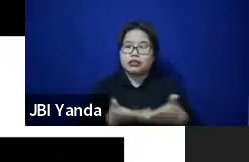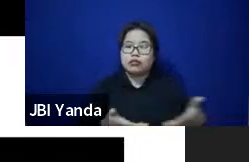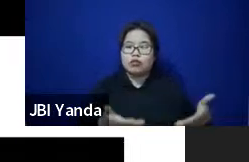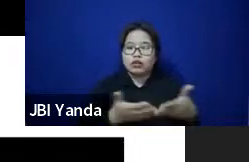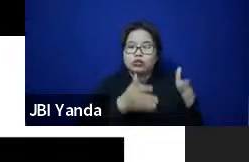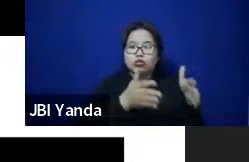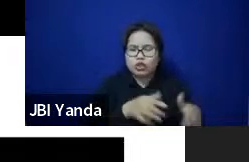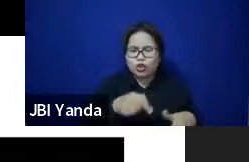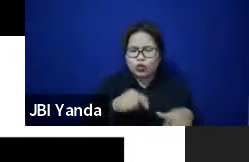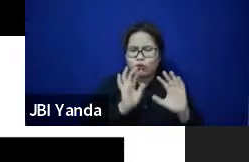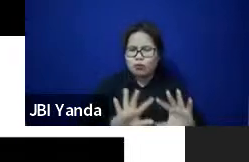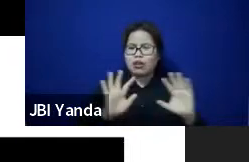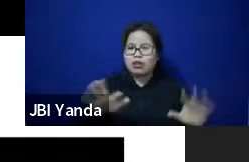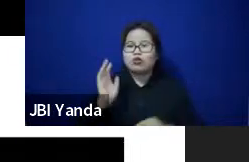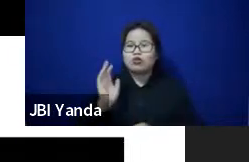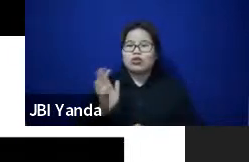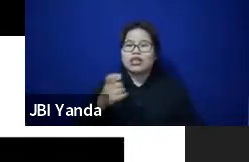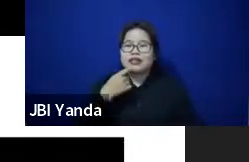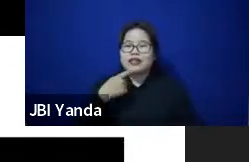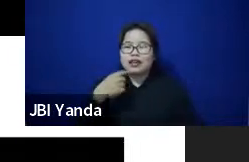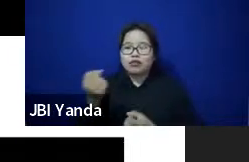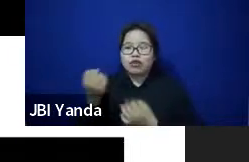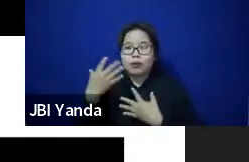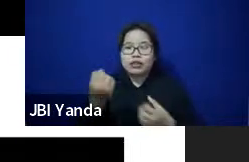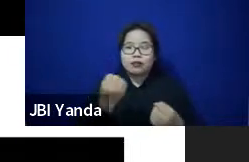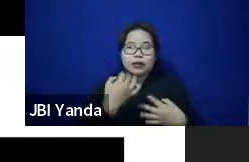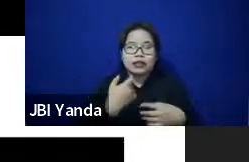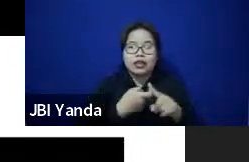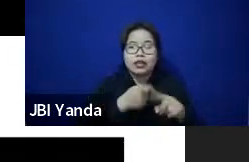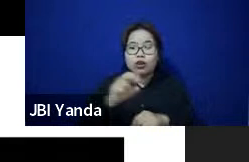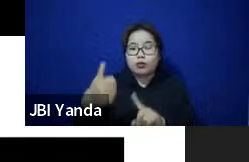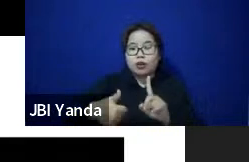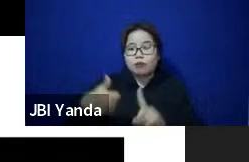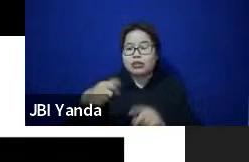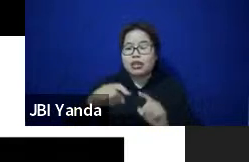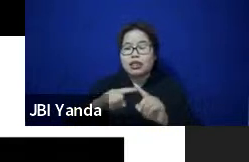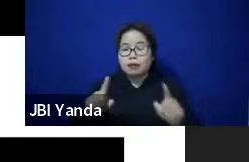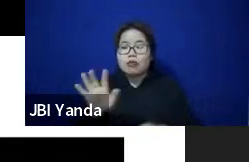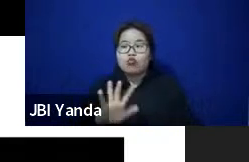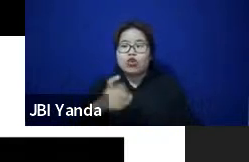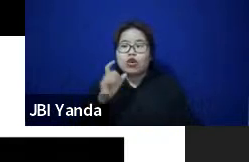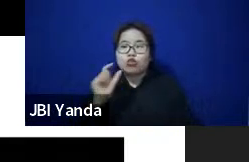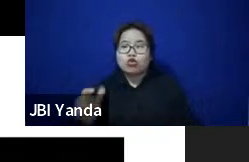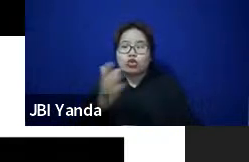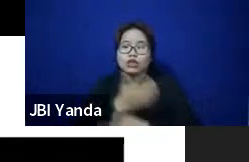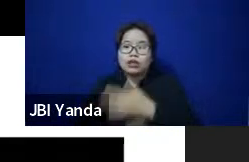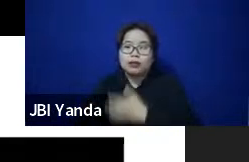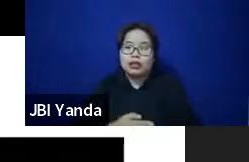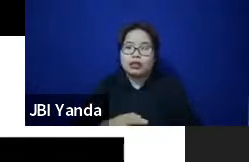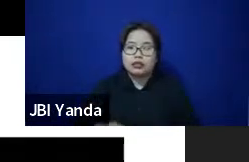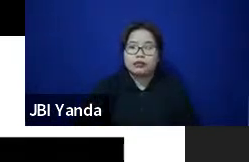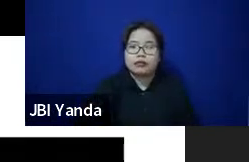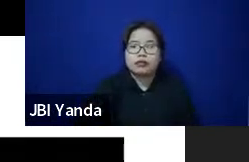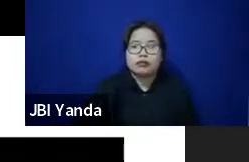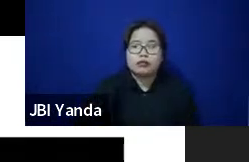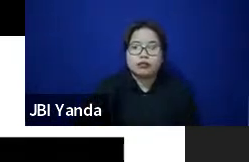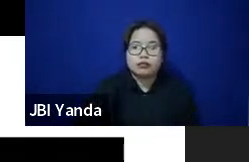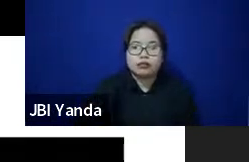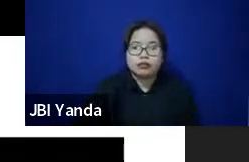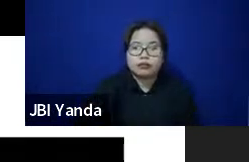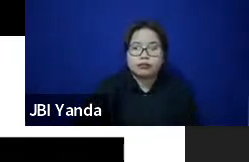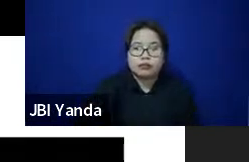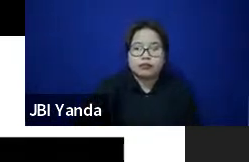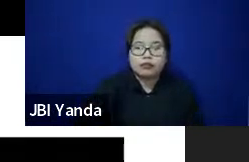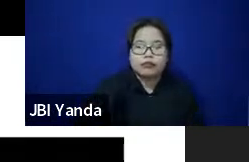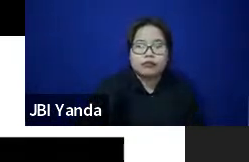Itu sudah banyak sekali update-update sejak 2016, tapi tidak untuk penyandang disabilitas. Jadi ya kelihatan di